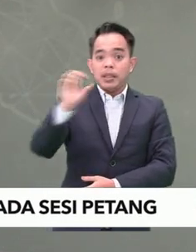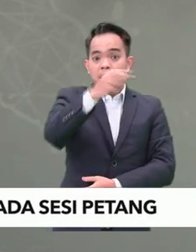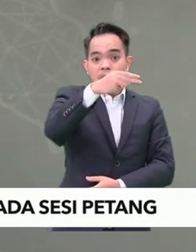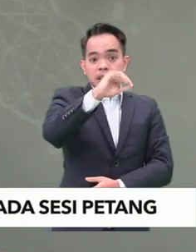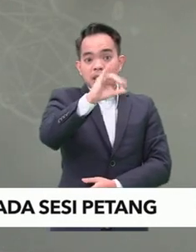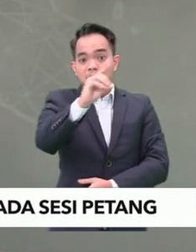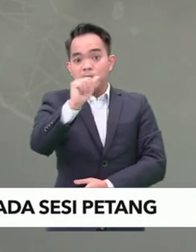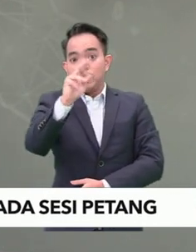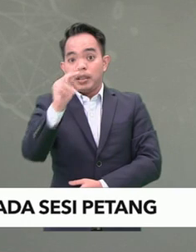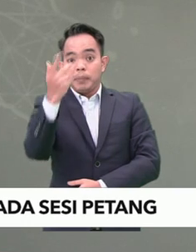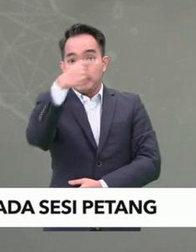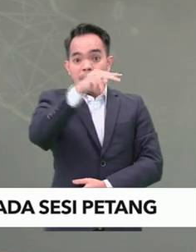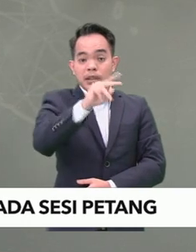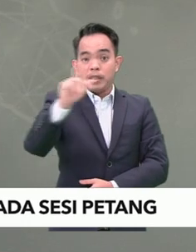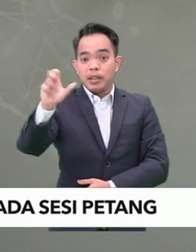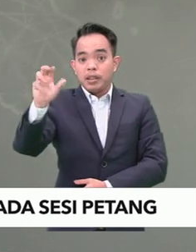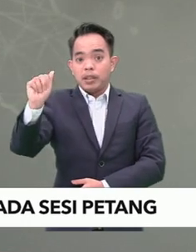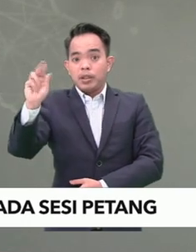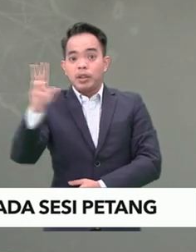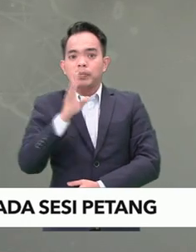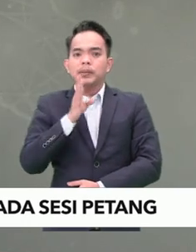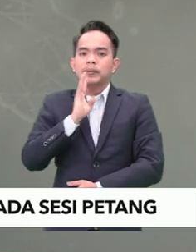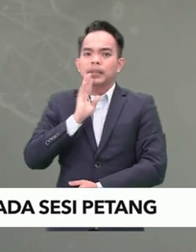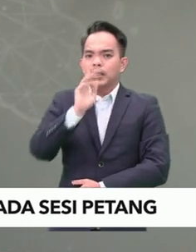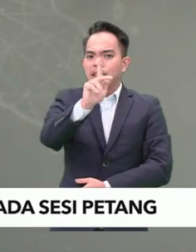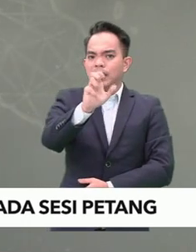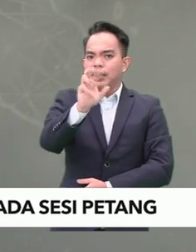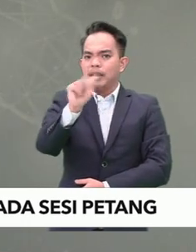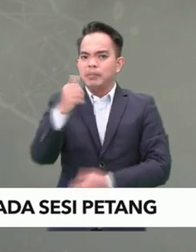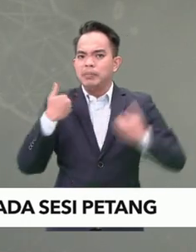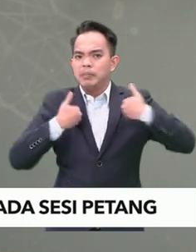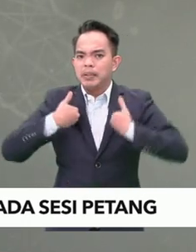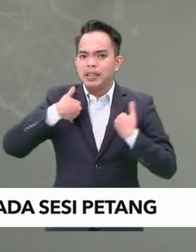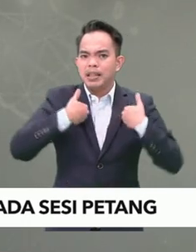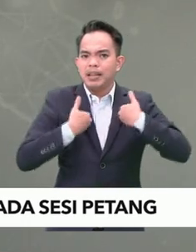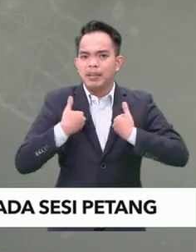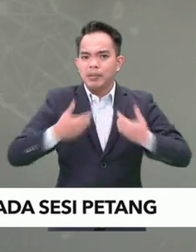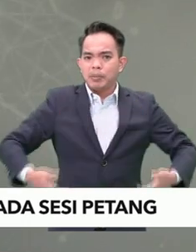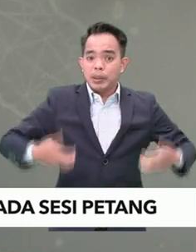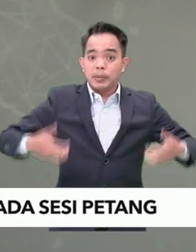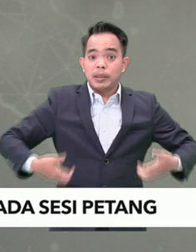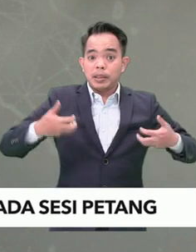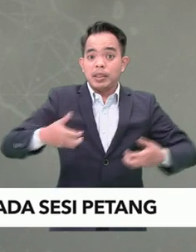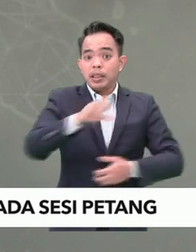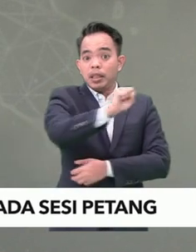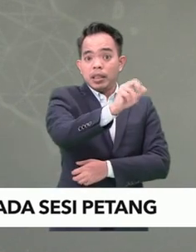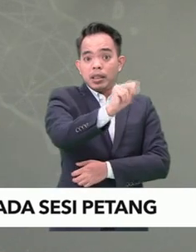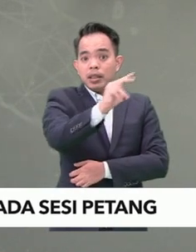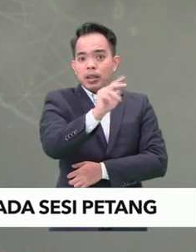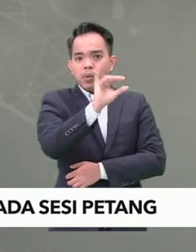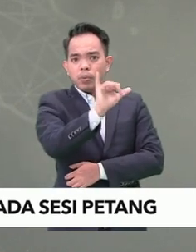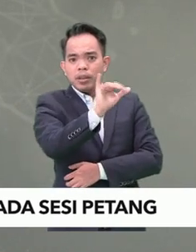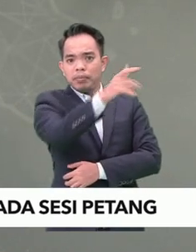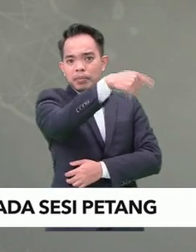PN Arau, mengeluarkan perkataan kera. Perkataan itu ditujukan kepada Mohd Sani Hamzah, PH Hulu Langat,